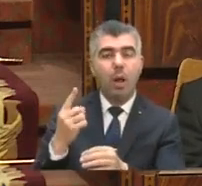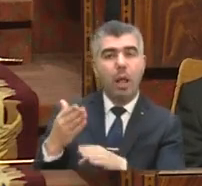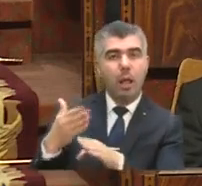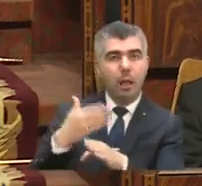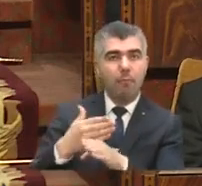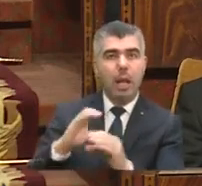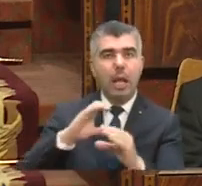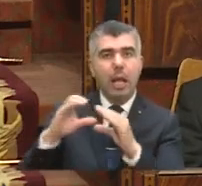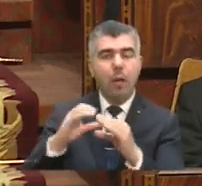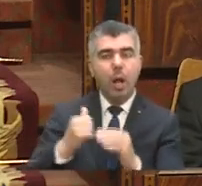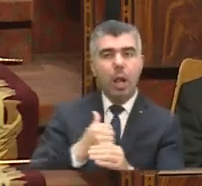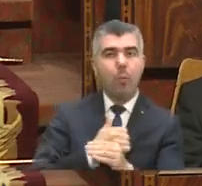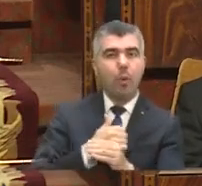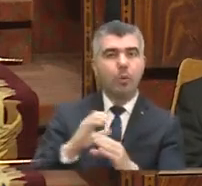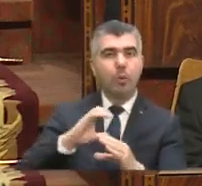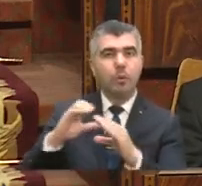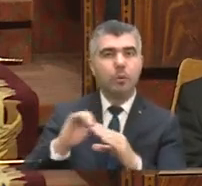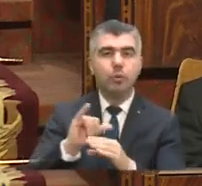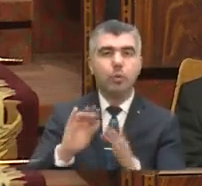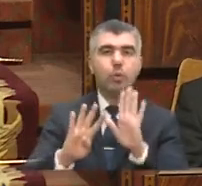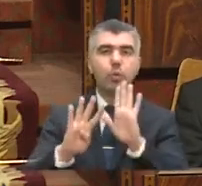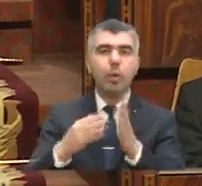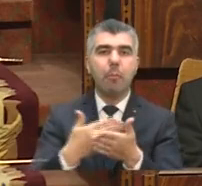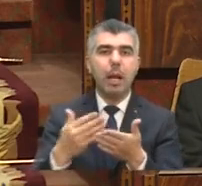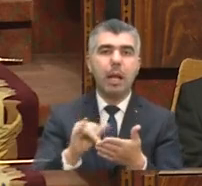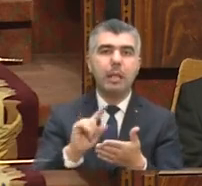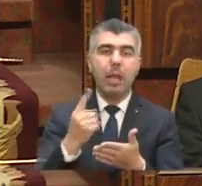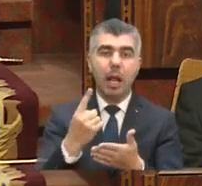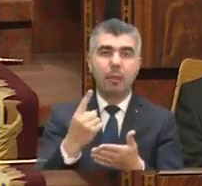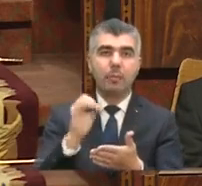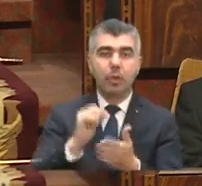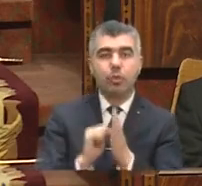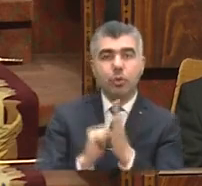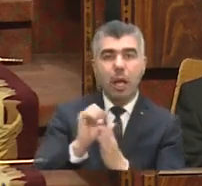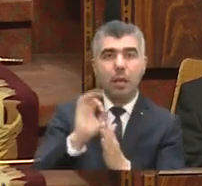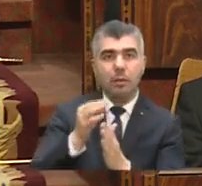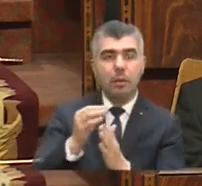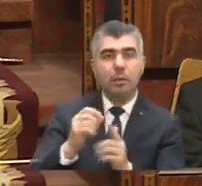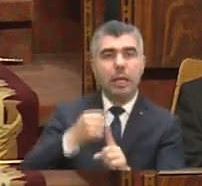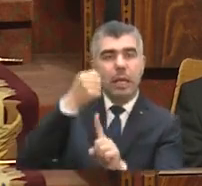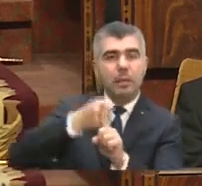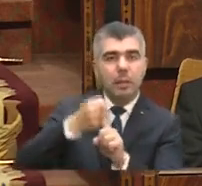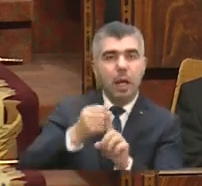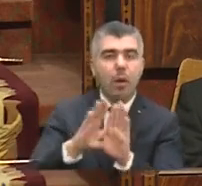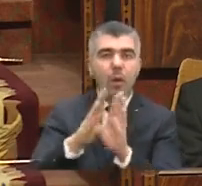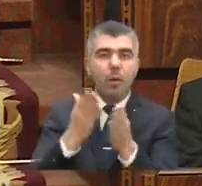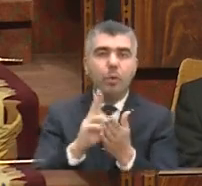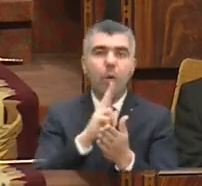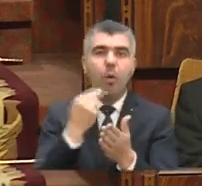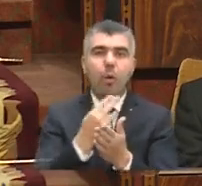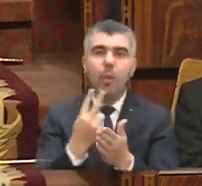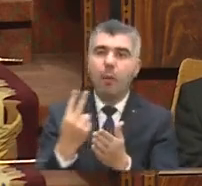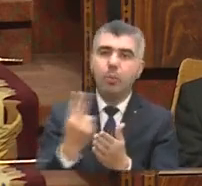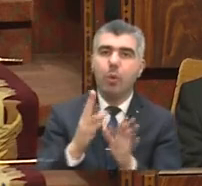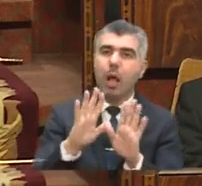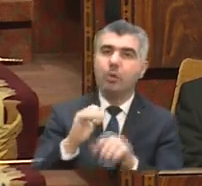كتحاور نفسها؟ ملي غتجيبوا 9 مليار ديال الدرهم، وحتى إذا غتنجحوا راه بفضل الإصلاحات اللي دارتها الحكومتين ديال 10